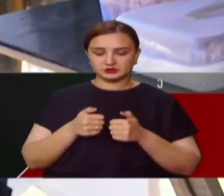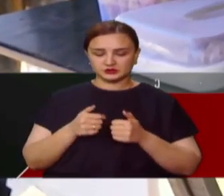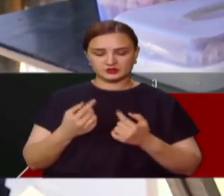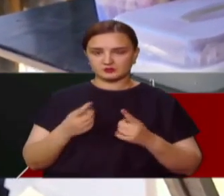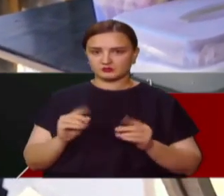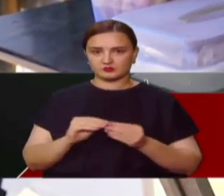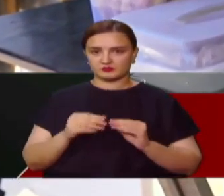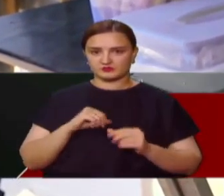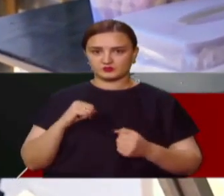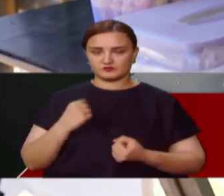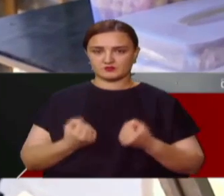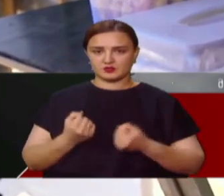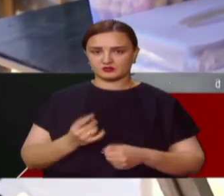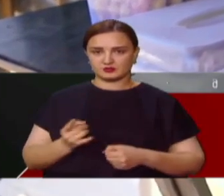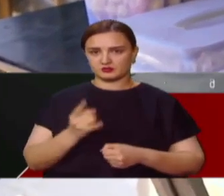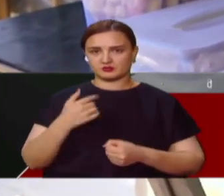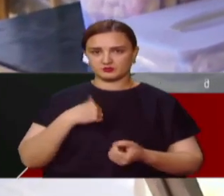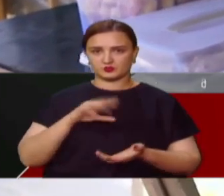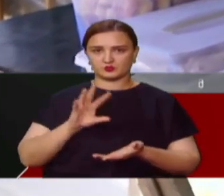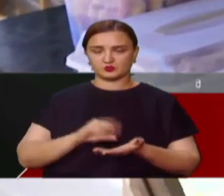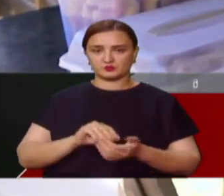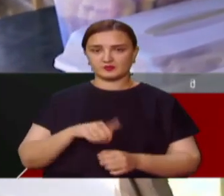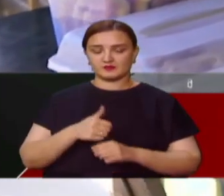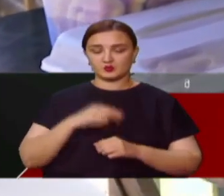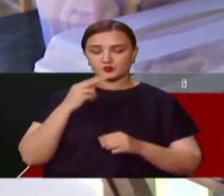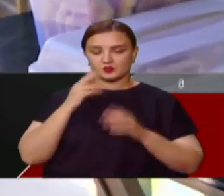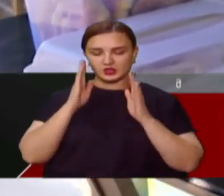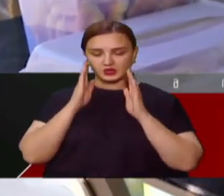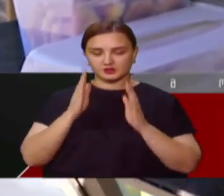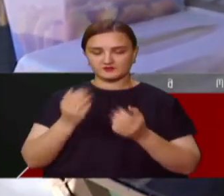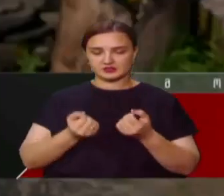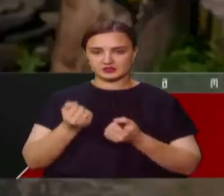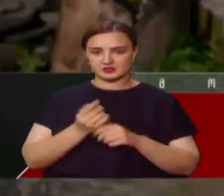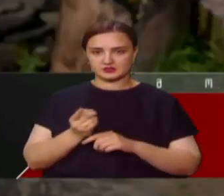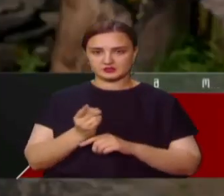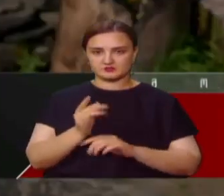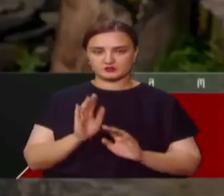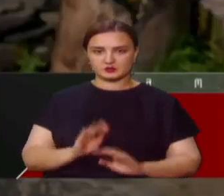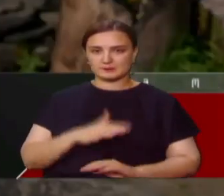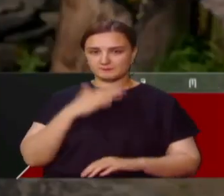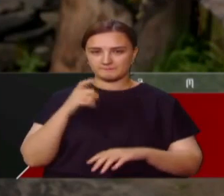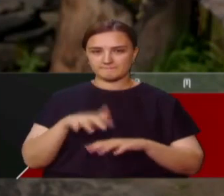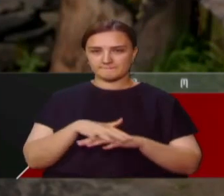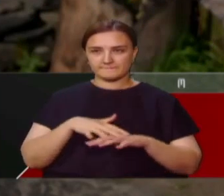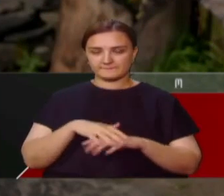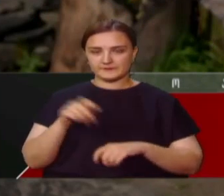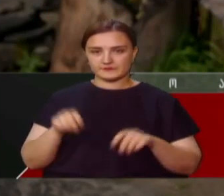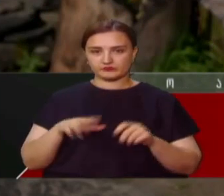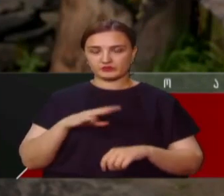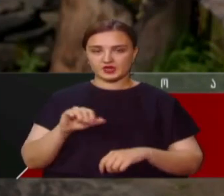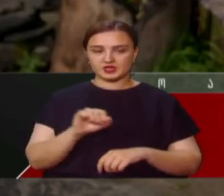ანუ მე თვითონ მართავ მანქანას ამ გზაზე, არაფერ, მთავარია ფოკუსირებული იყო, მთავარია გზაზე იყო ორიენტირებული. ძალიან ბევრი ხალხი იყო